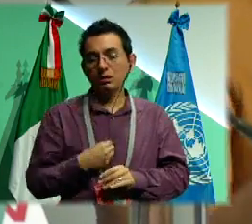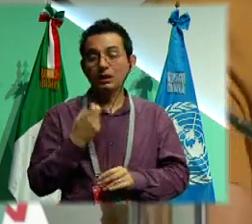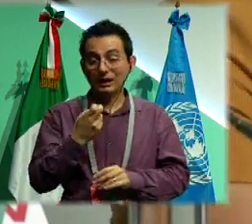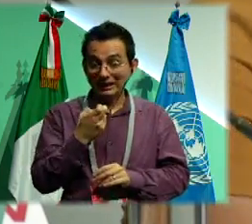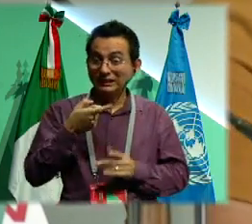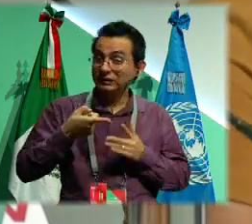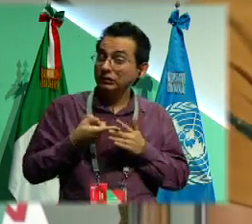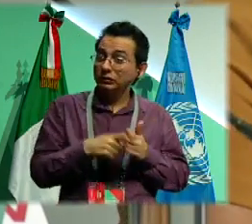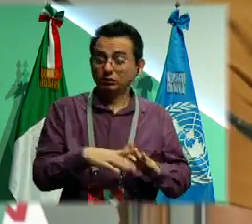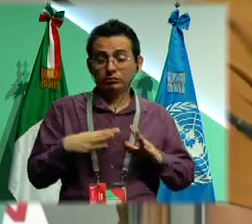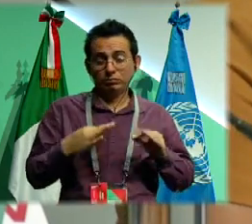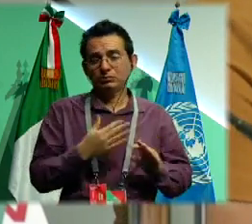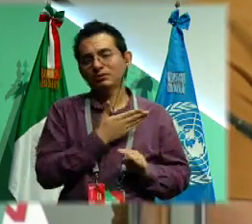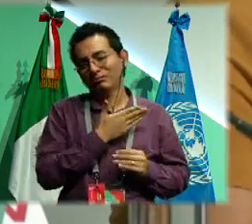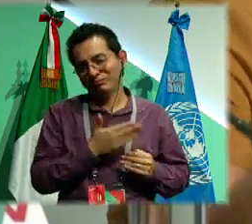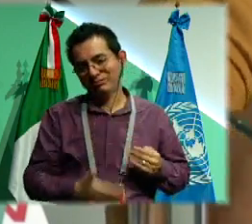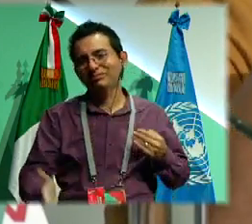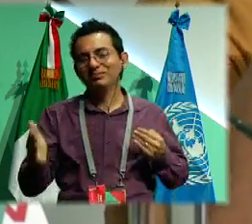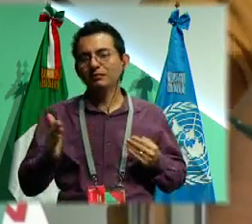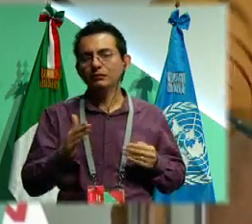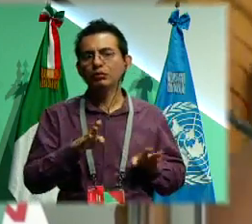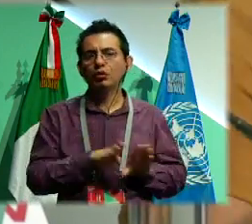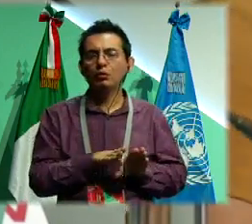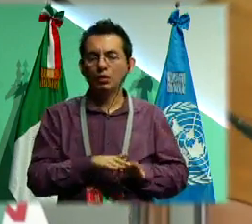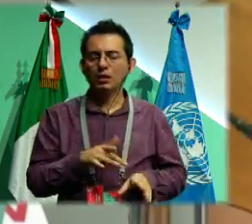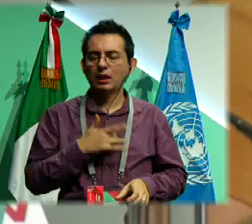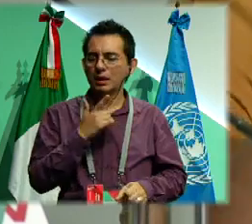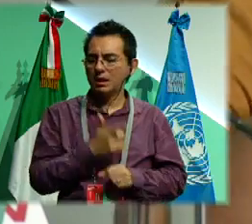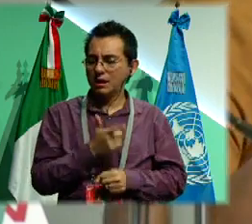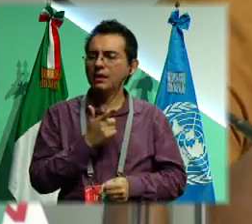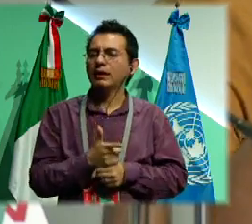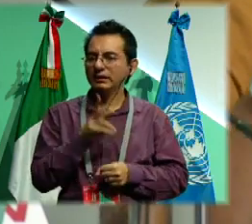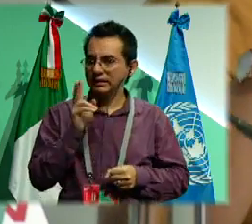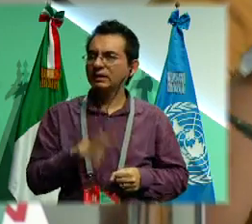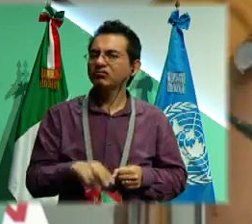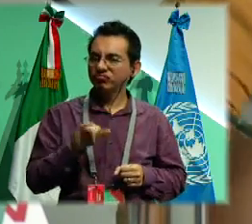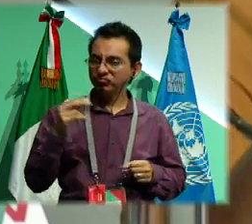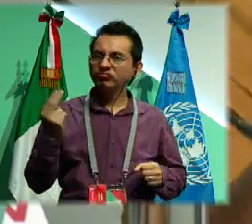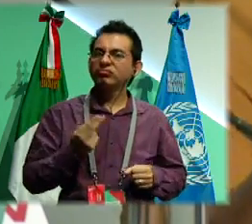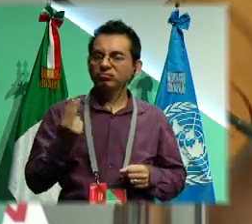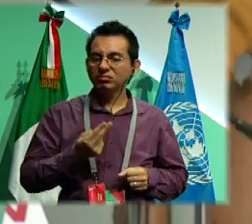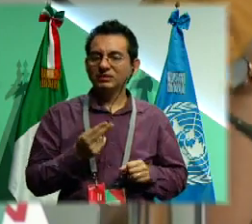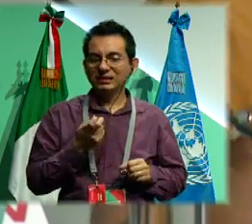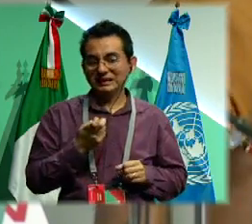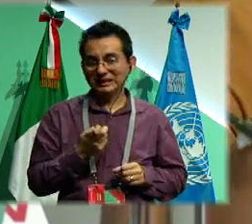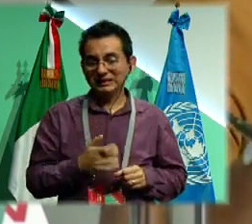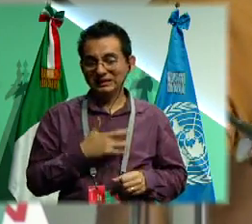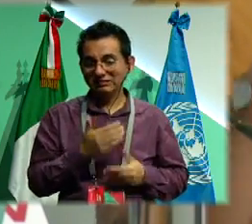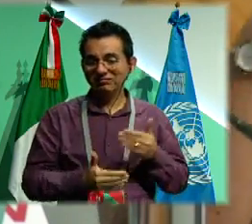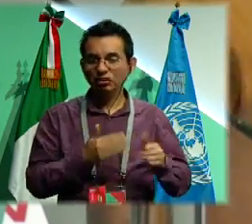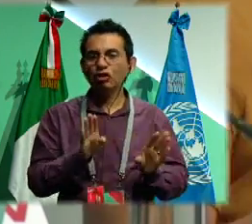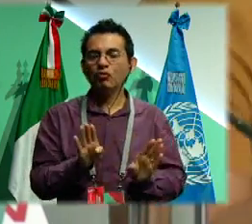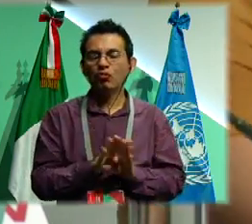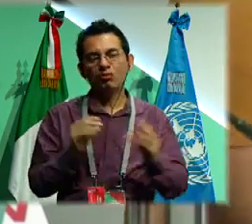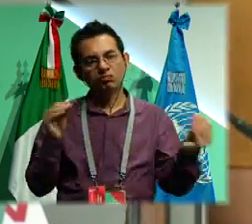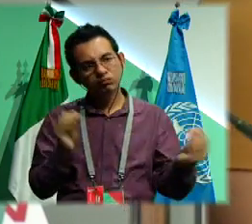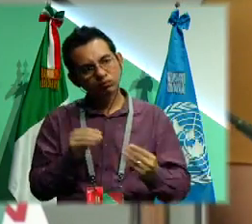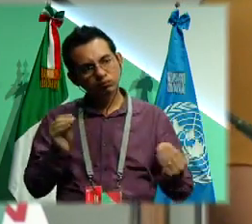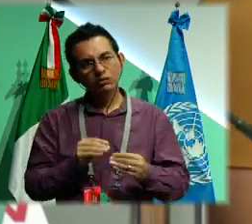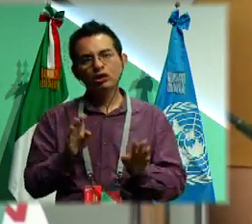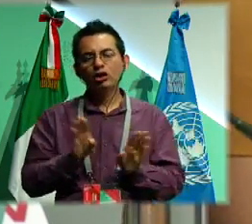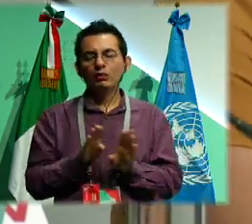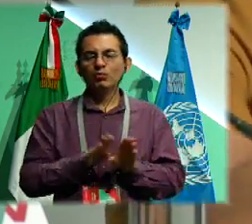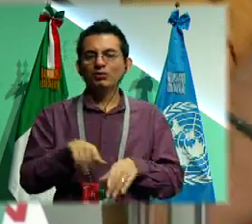apparues. Ça n'était pas simplement sur les tarifs douaniers, mais également certaines réglementations qui